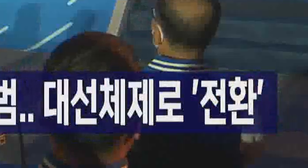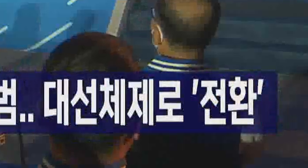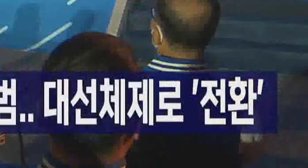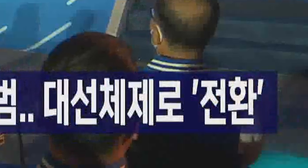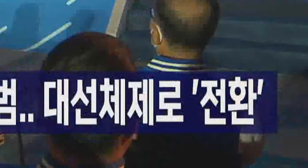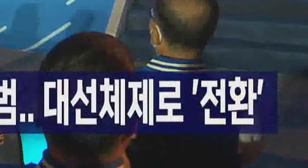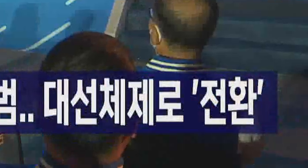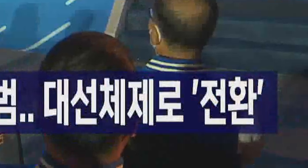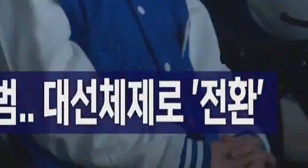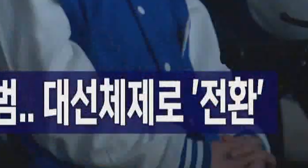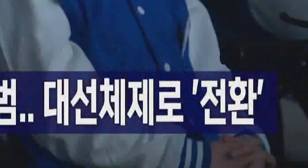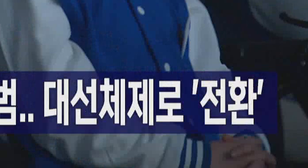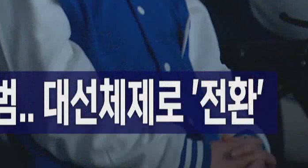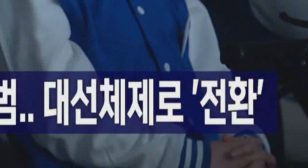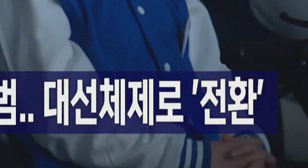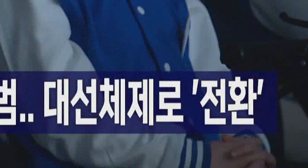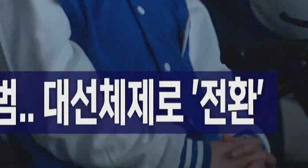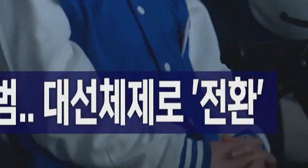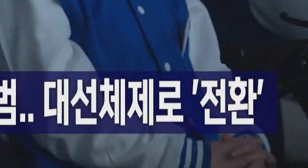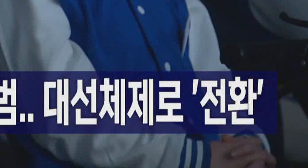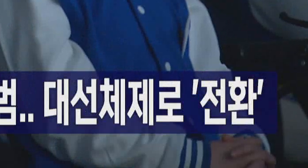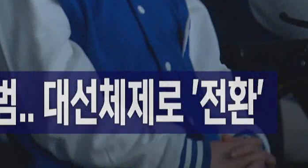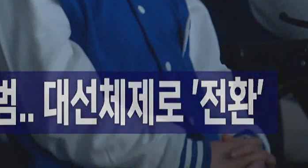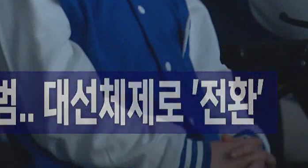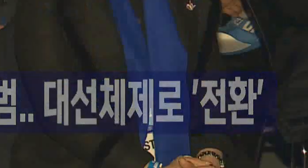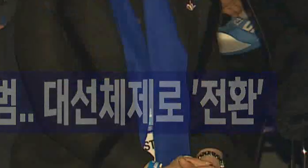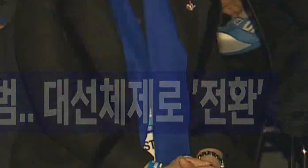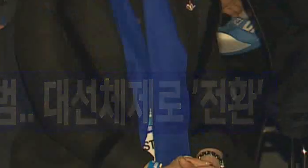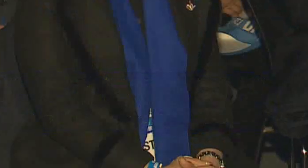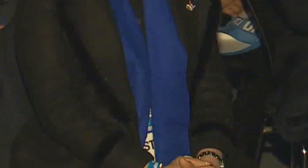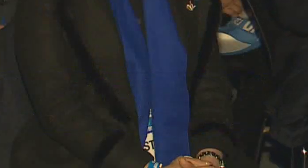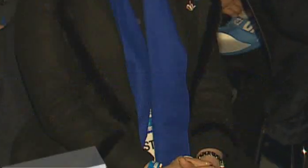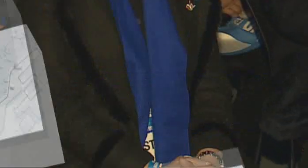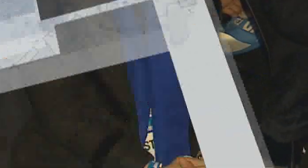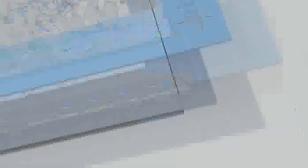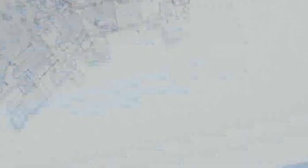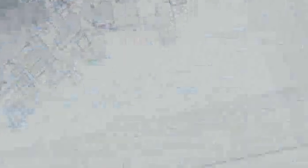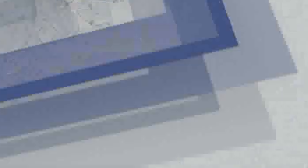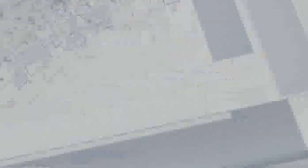물론 청년기업가와 귀농인들이 공공선대위원장으로 영입됐습니다.